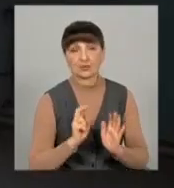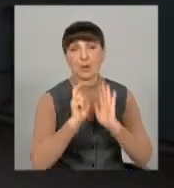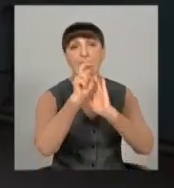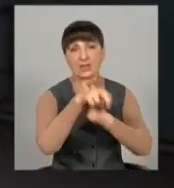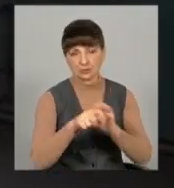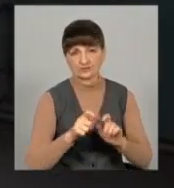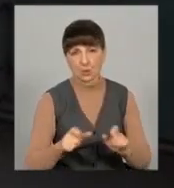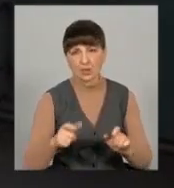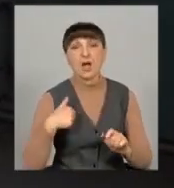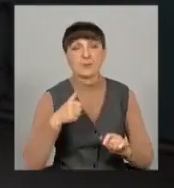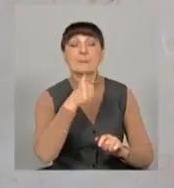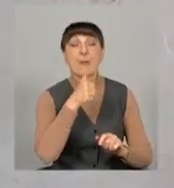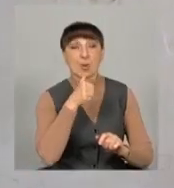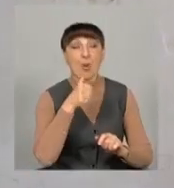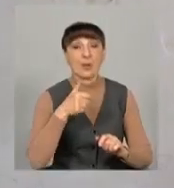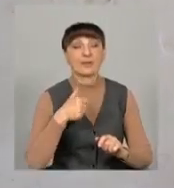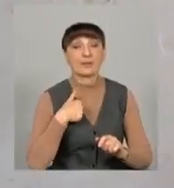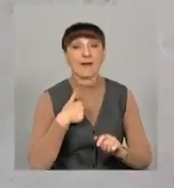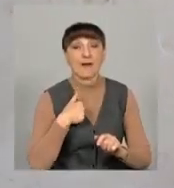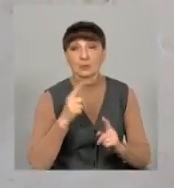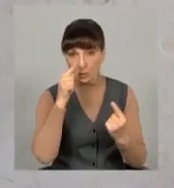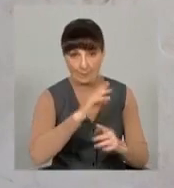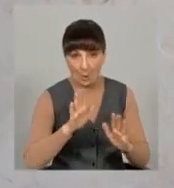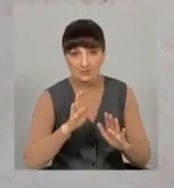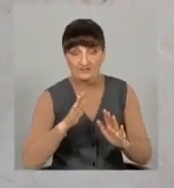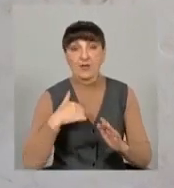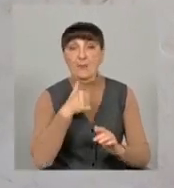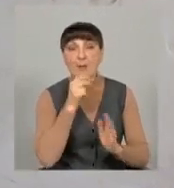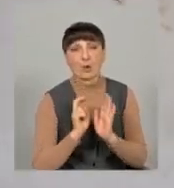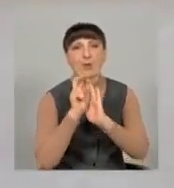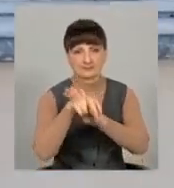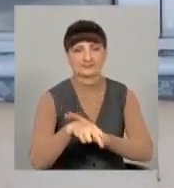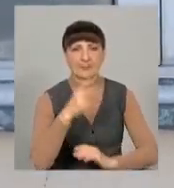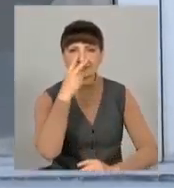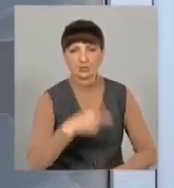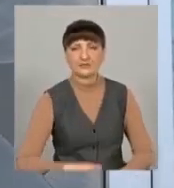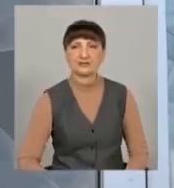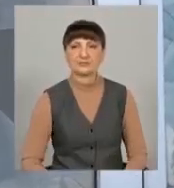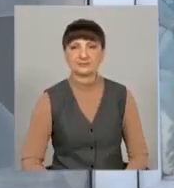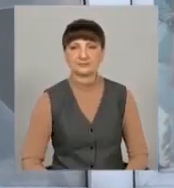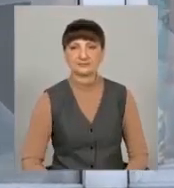во внутрь и Мы попытаемся думаю никто не будет против так как на территории нет охраны